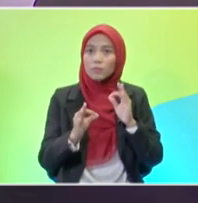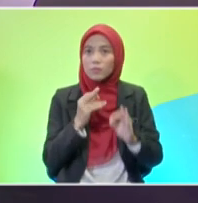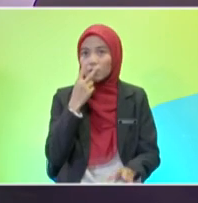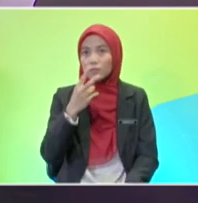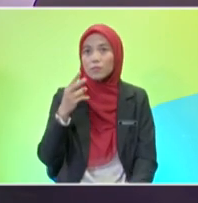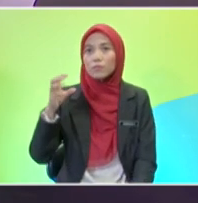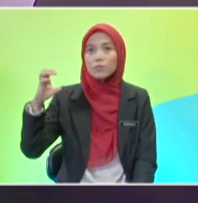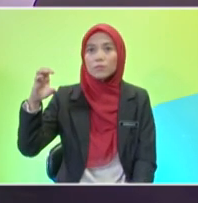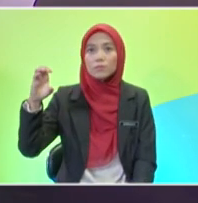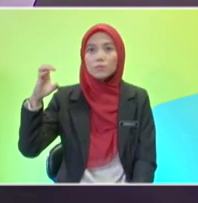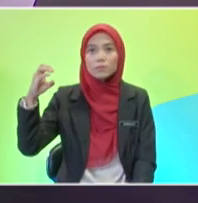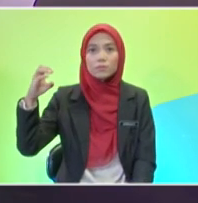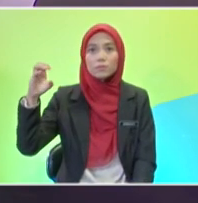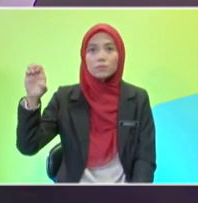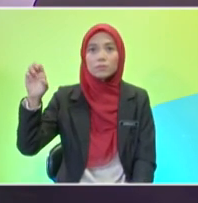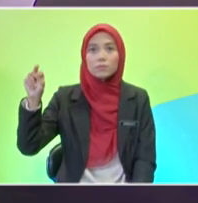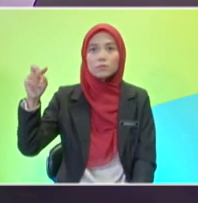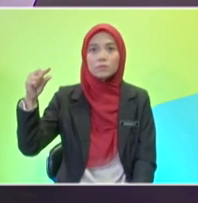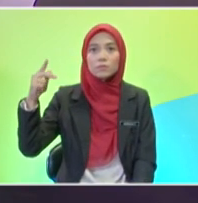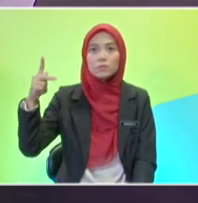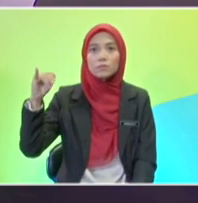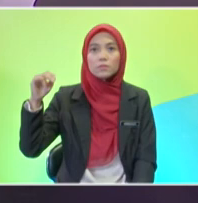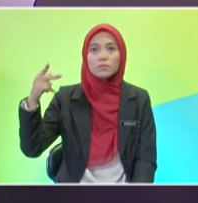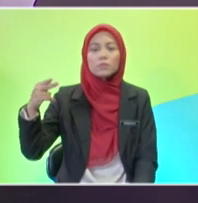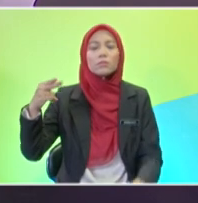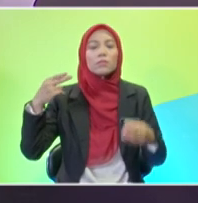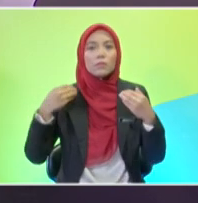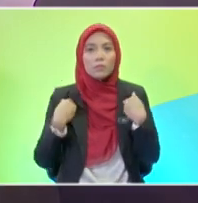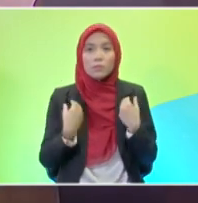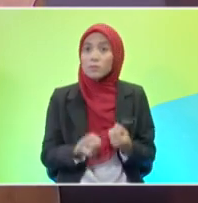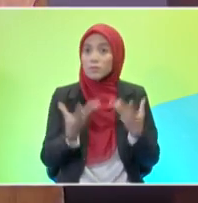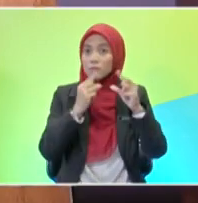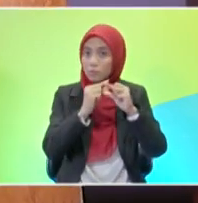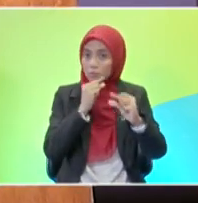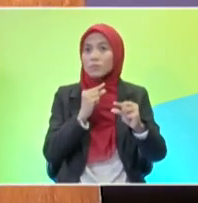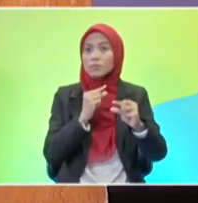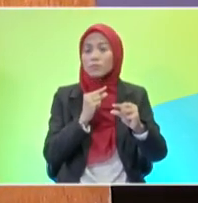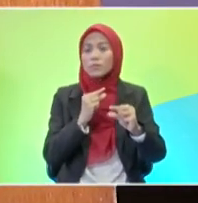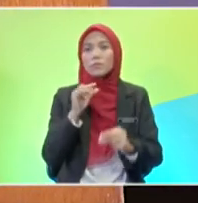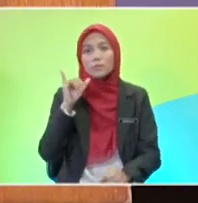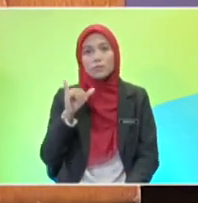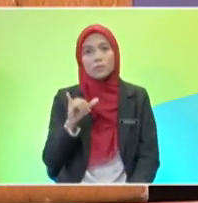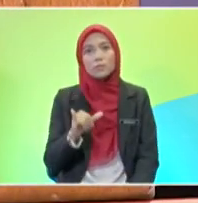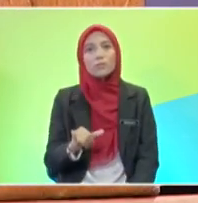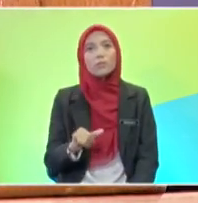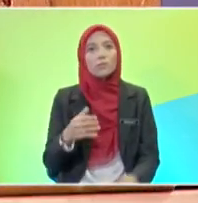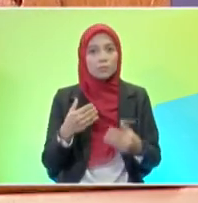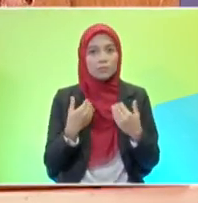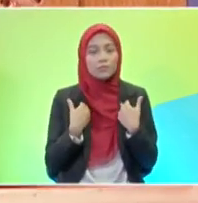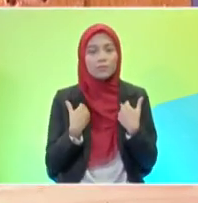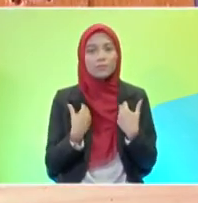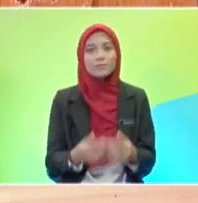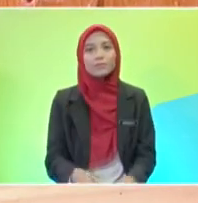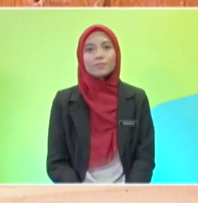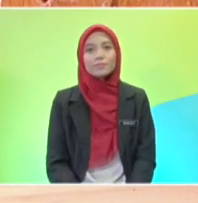banyak garisan yang ada yang wujud pada kita nampak agak Menarik kan ya Oke cantik